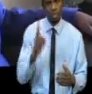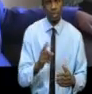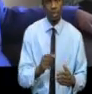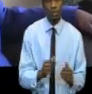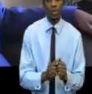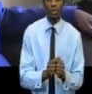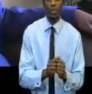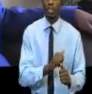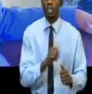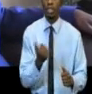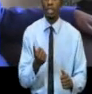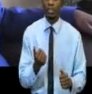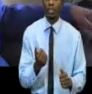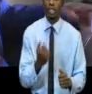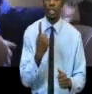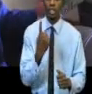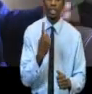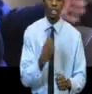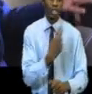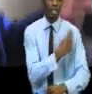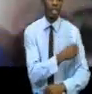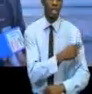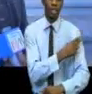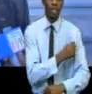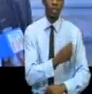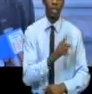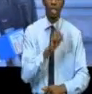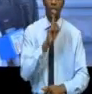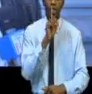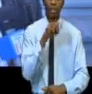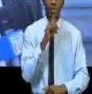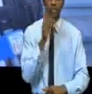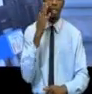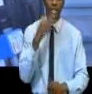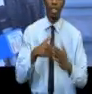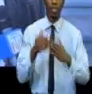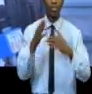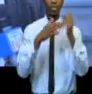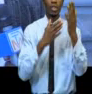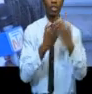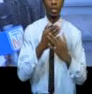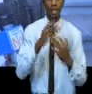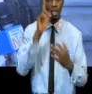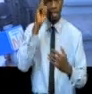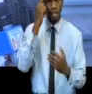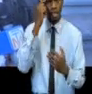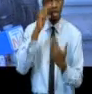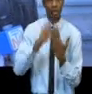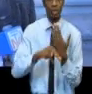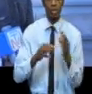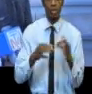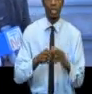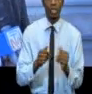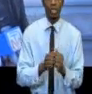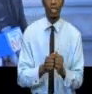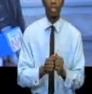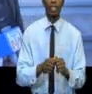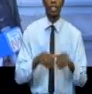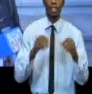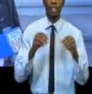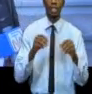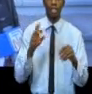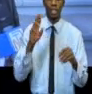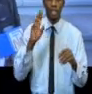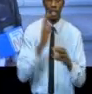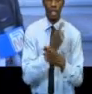de santé qui a été construit par le gouvernement de la République. Nous allons en profiter pour que le gouverneur fasse le